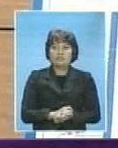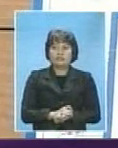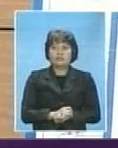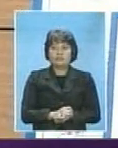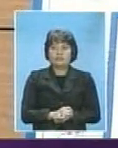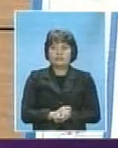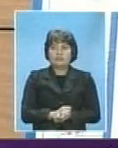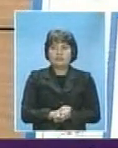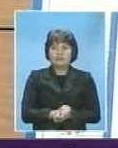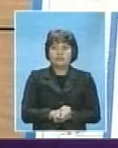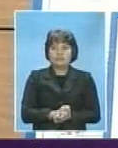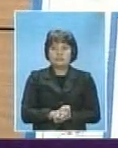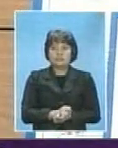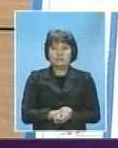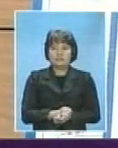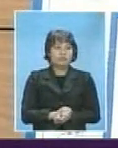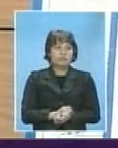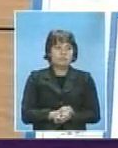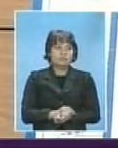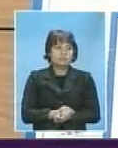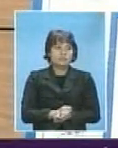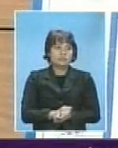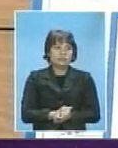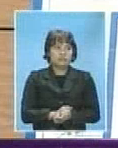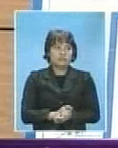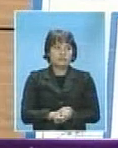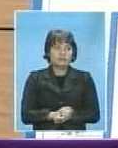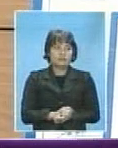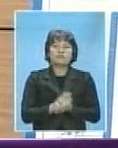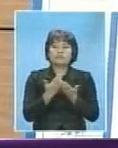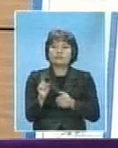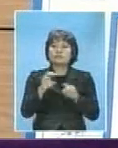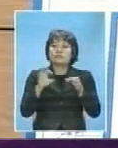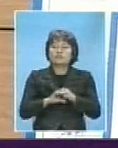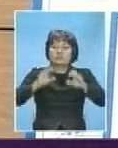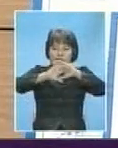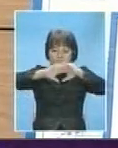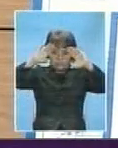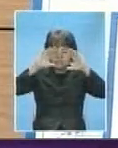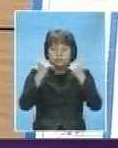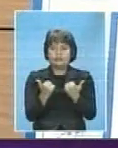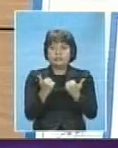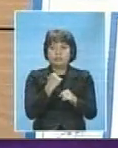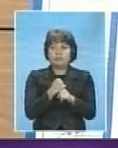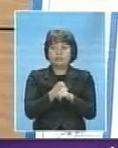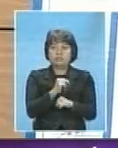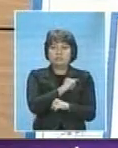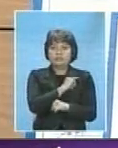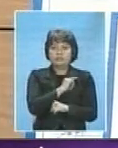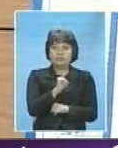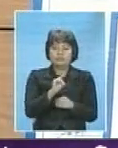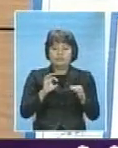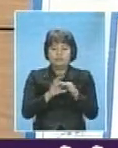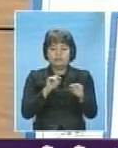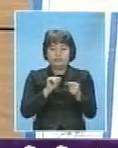เหตุการณ์ที่ได้เกิดขึ้นในช่วงตั้งแต่รัฐบาลชุดปัจจุบันเข้ามานั้นเนี่ยนะครับถือว่าเป็น